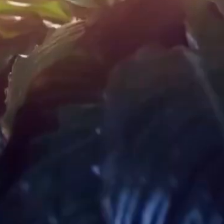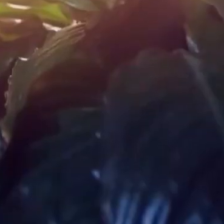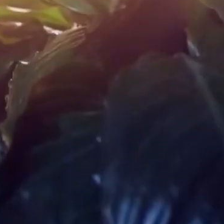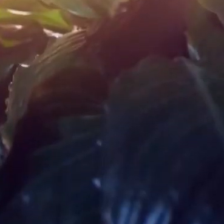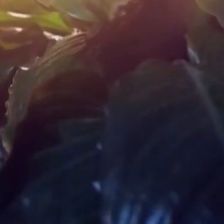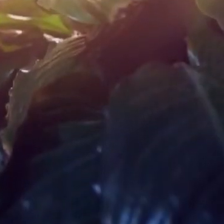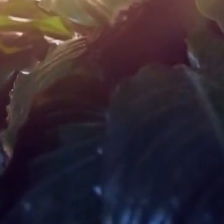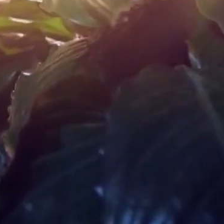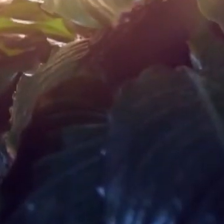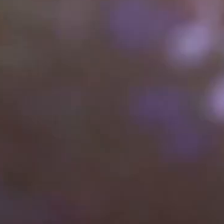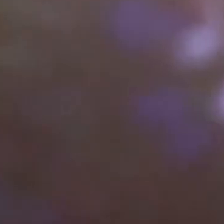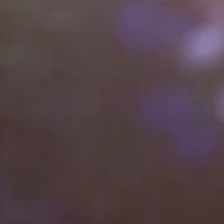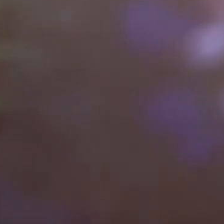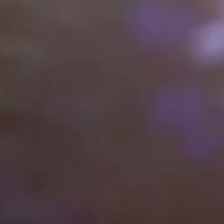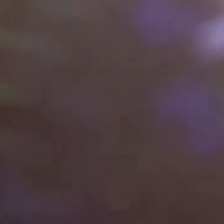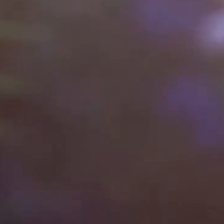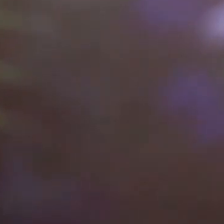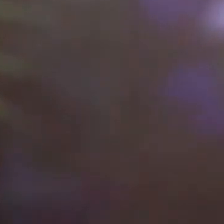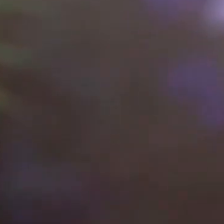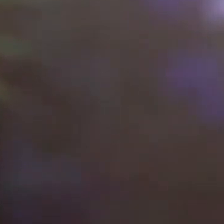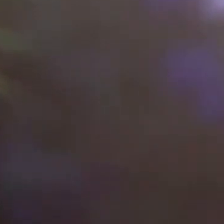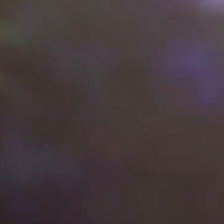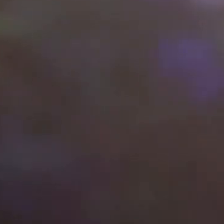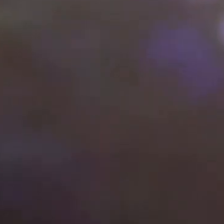И если Бог за нас, кто против нас?